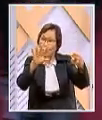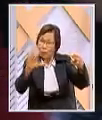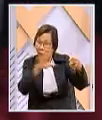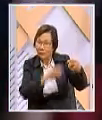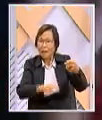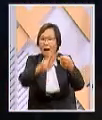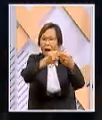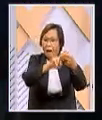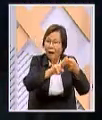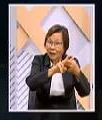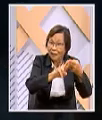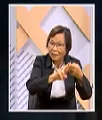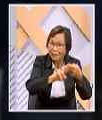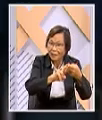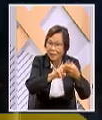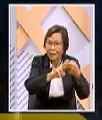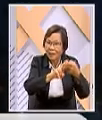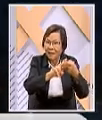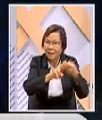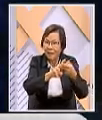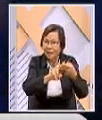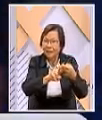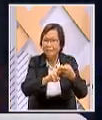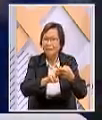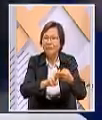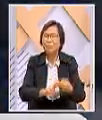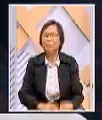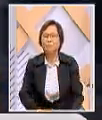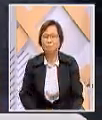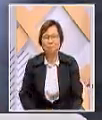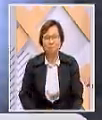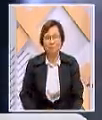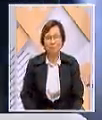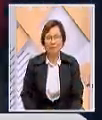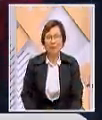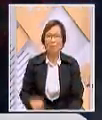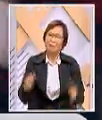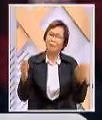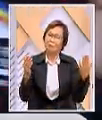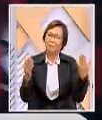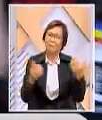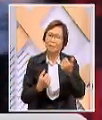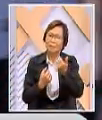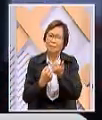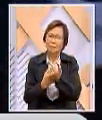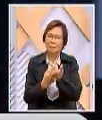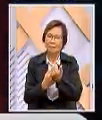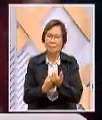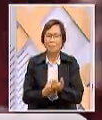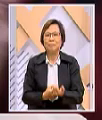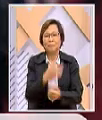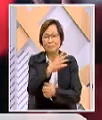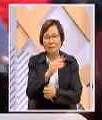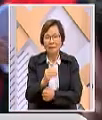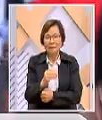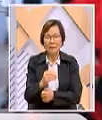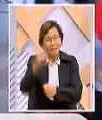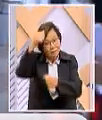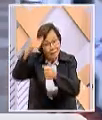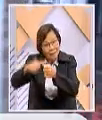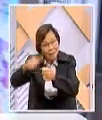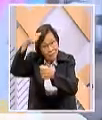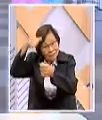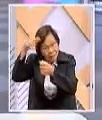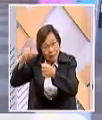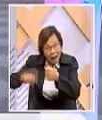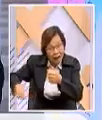juga hashtag teman setia anda. Adakah kenangan anda bersama dengan rancangan-rancangan RTM? Juga kenangan